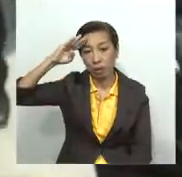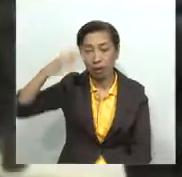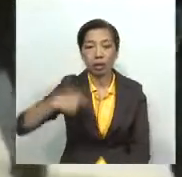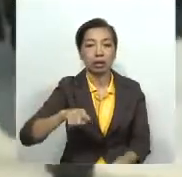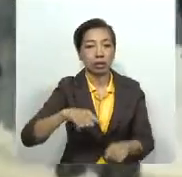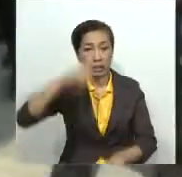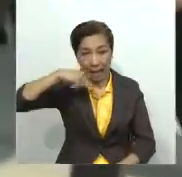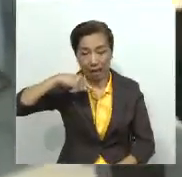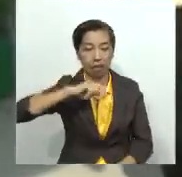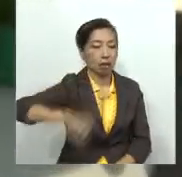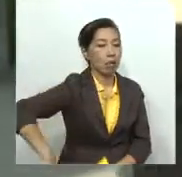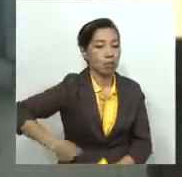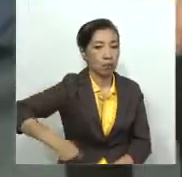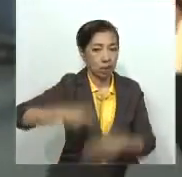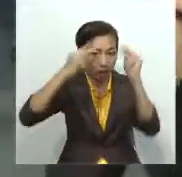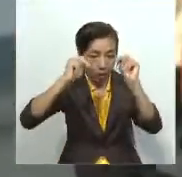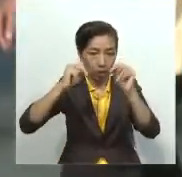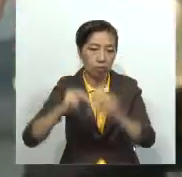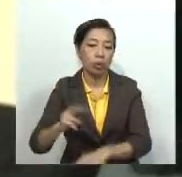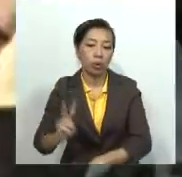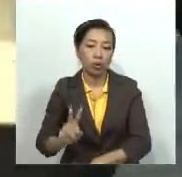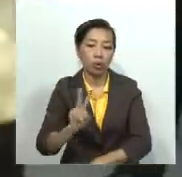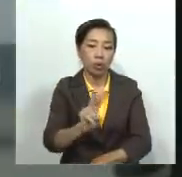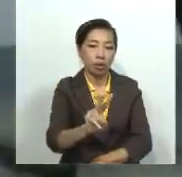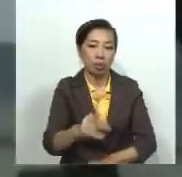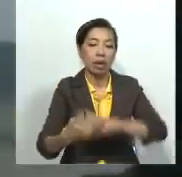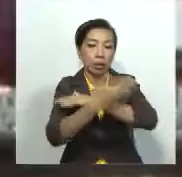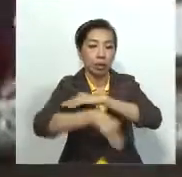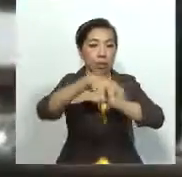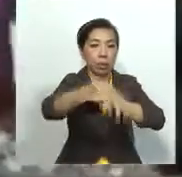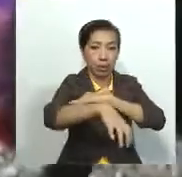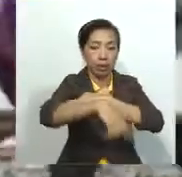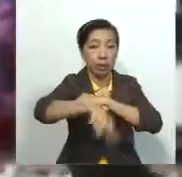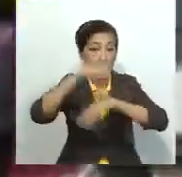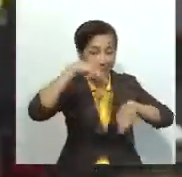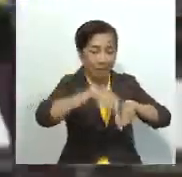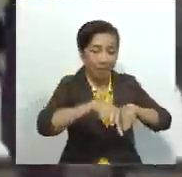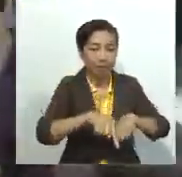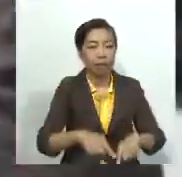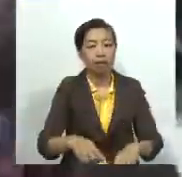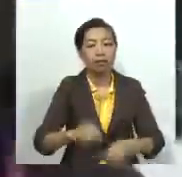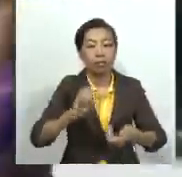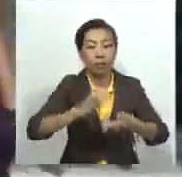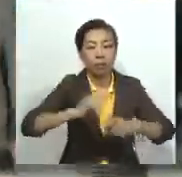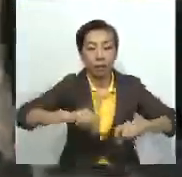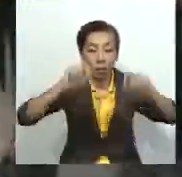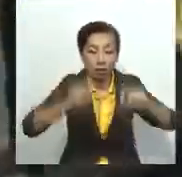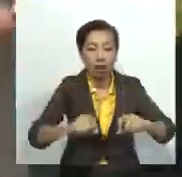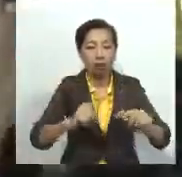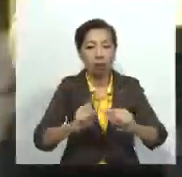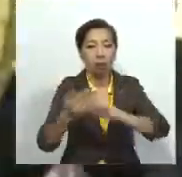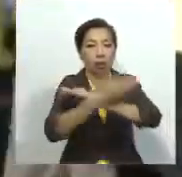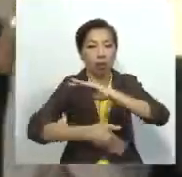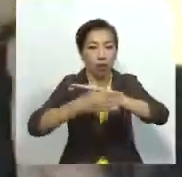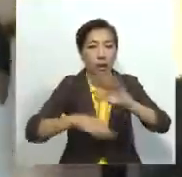ครับได้เดินทางต่อมาที่สถานีรถไฟด่านพรมแดนบ้านคลองลึกนี่แหละนะครับเพื่อเป็นสักขีพยานในการลงนามความตกลงว่าด้วยการเดินร